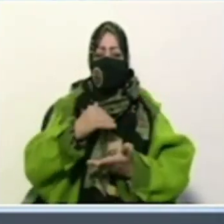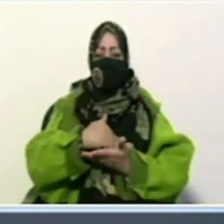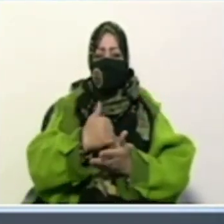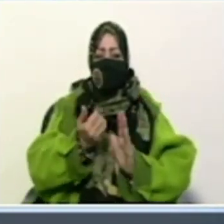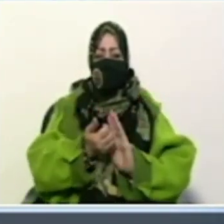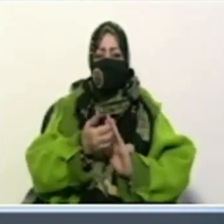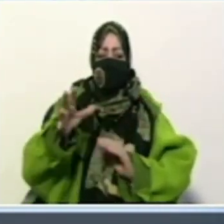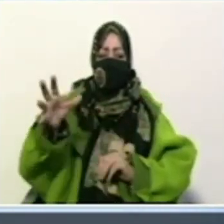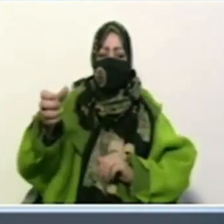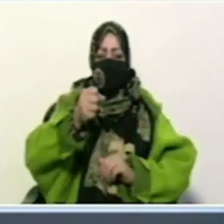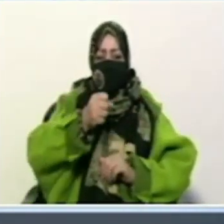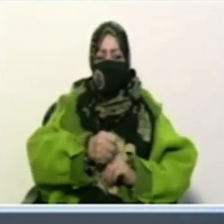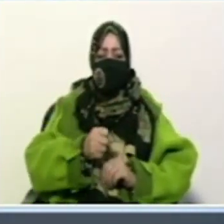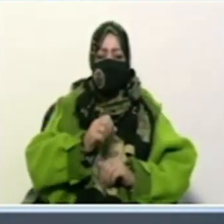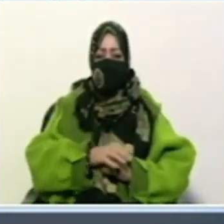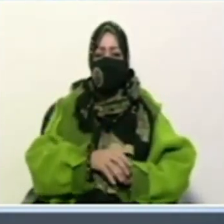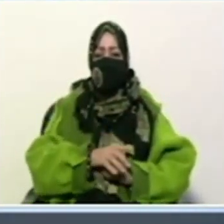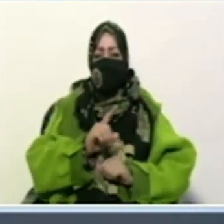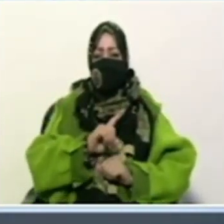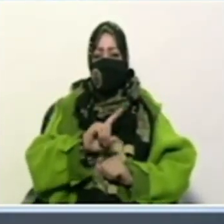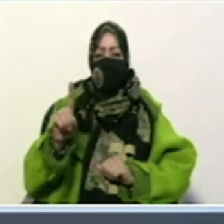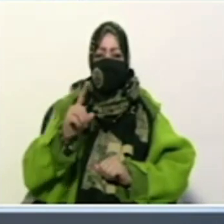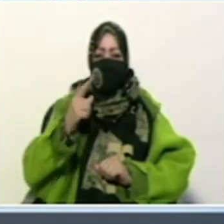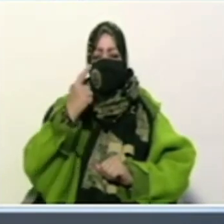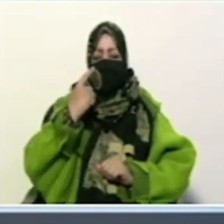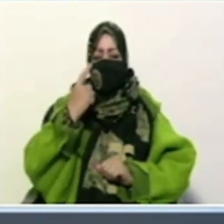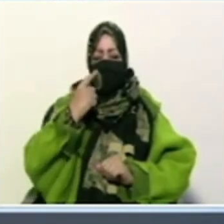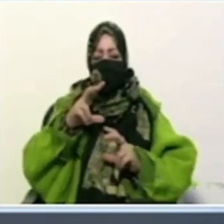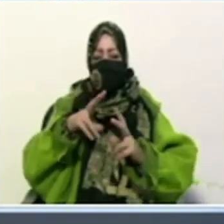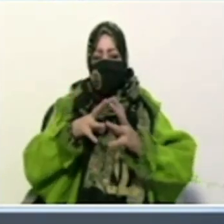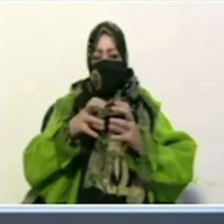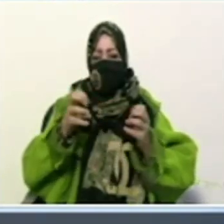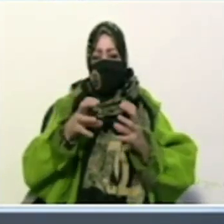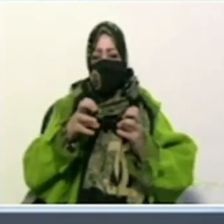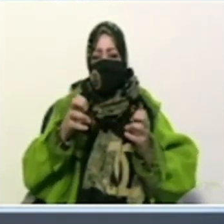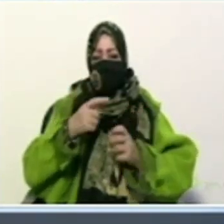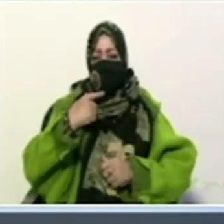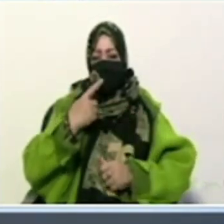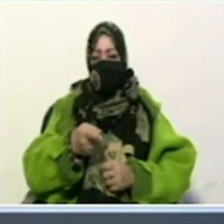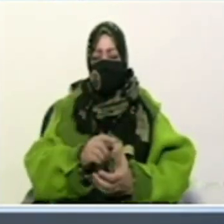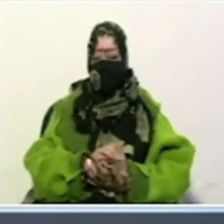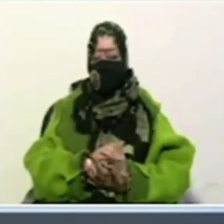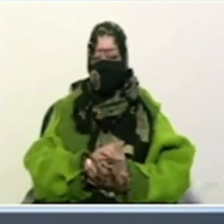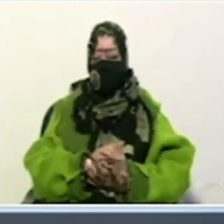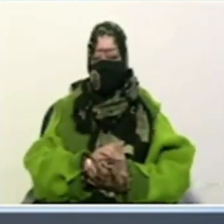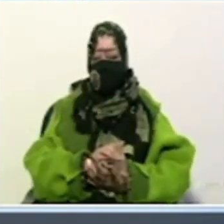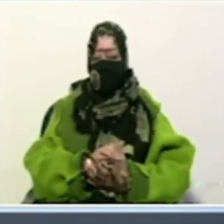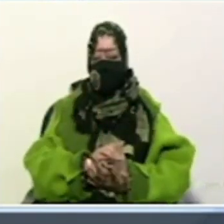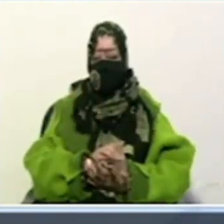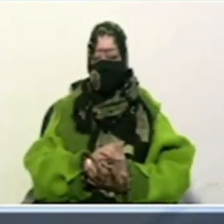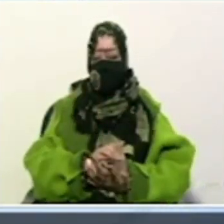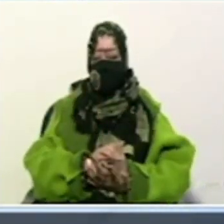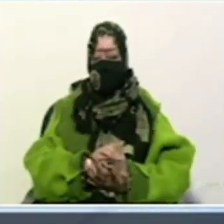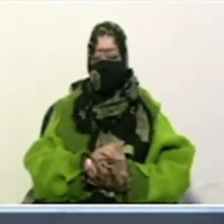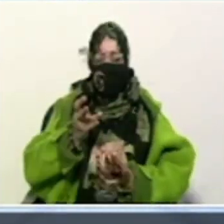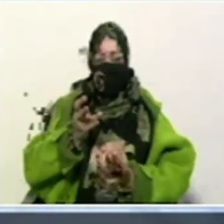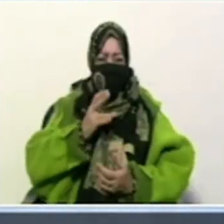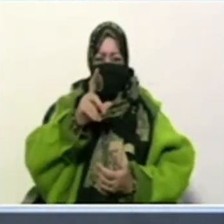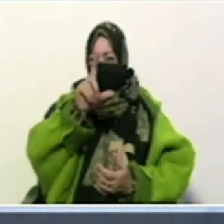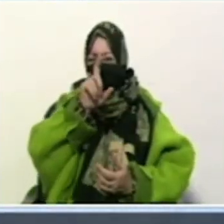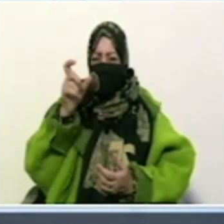أقول بالله تعالى التوفيق، حكم يعني الكلمة الزواج المدني بنصرانية، يعني هو زواج لم